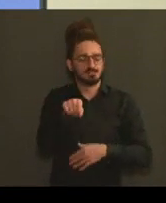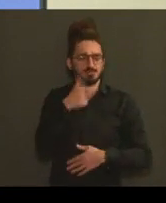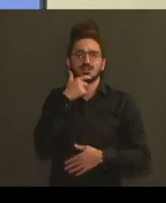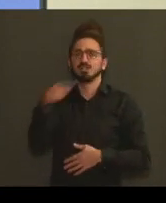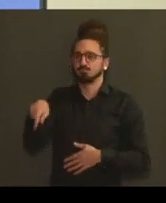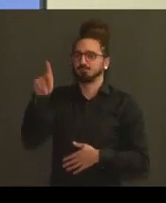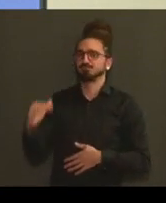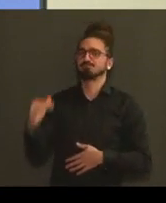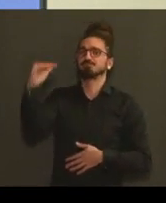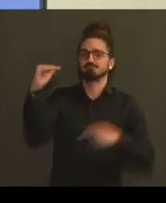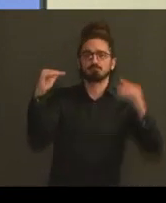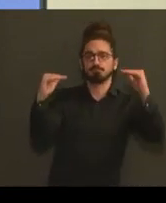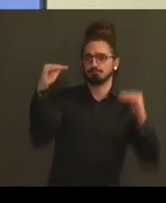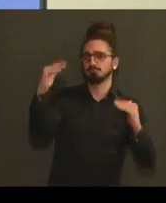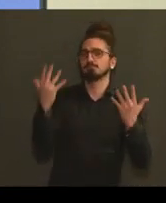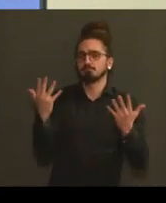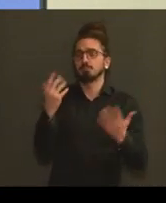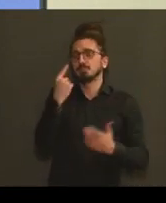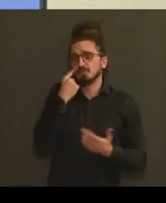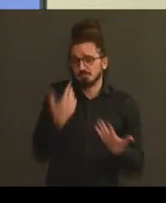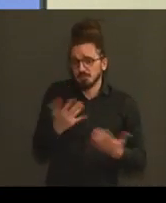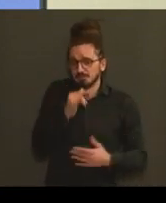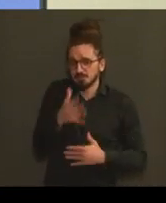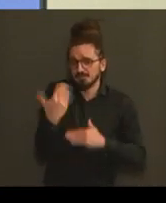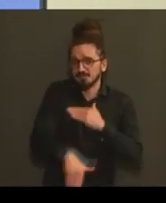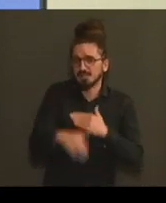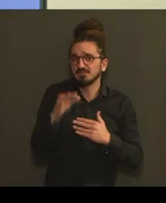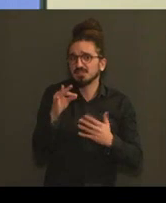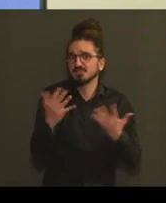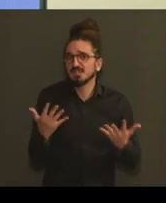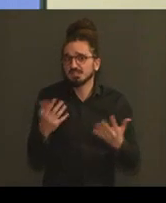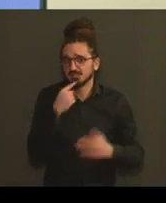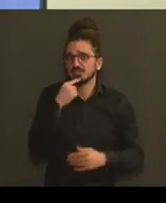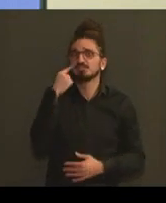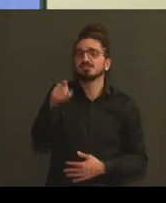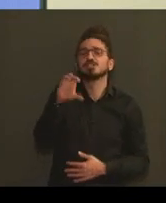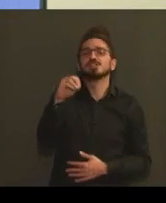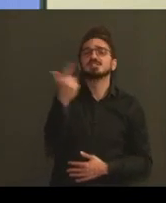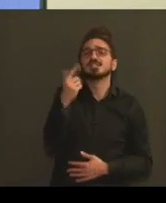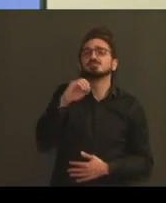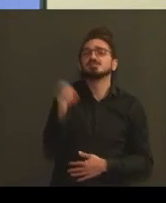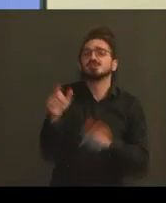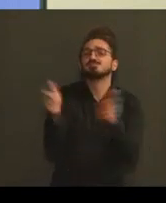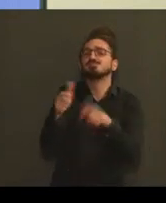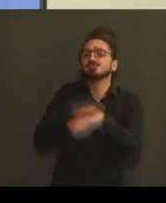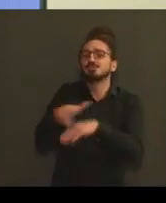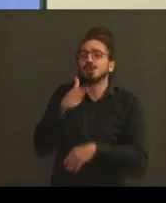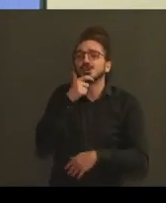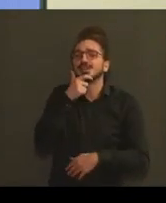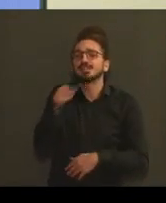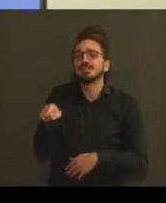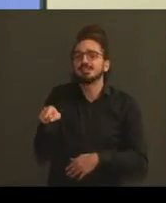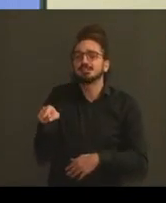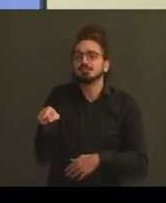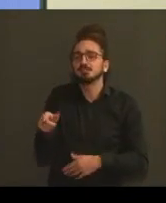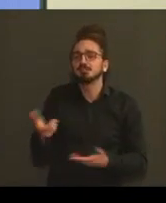type de variant. Alors oui, il est fort probable effectivement que ce variant, comme peut-être d'autres variants, occupe petit à